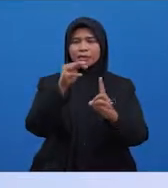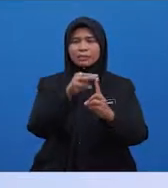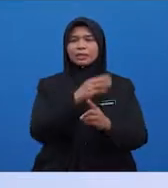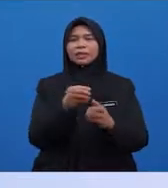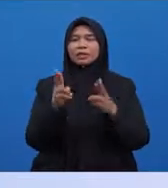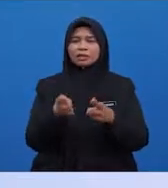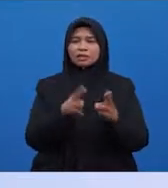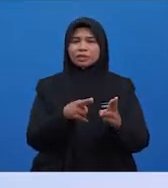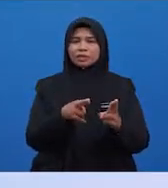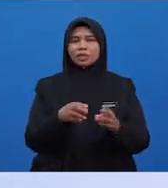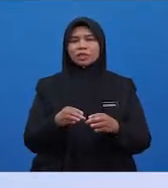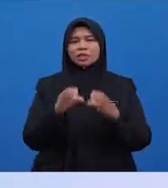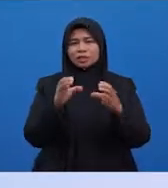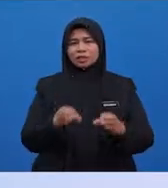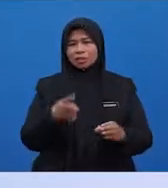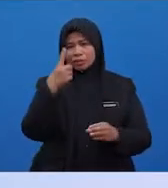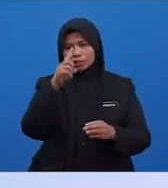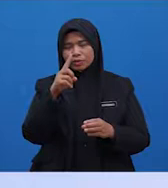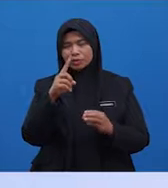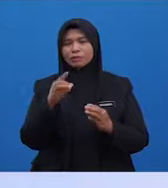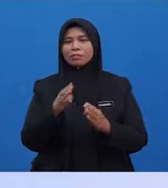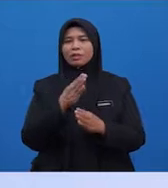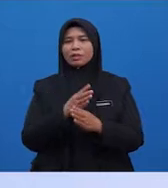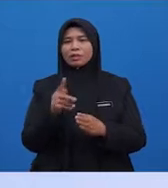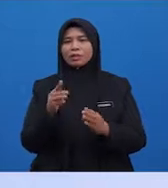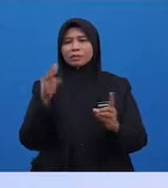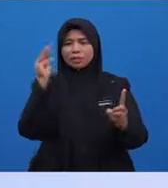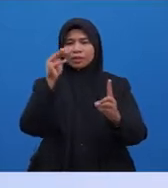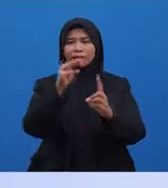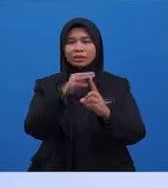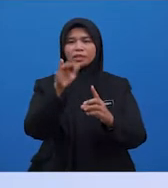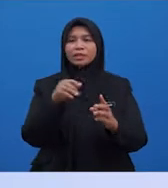untuk merealisasikan matlamat yang ditetapkan.